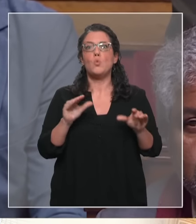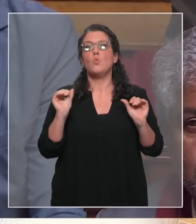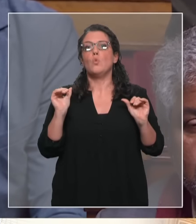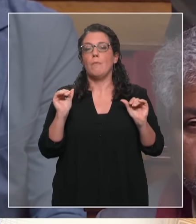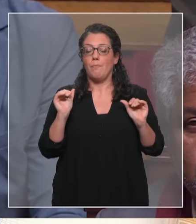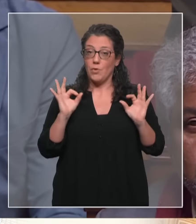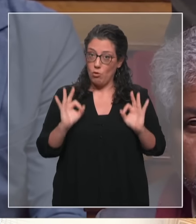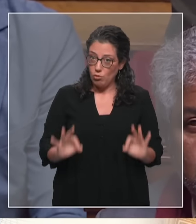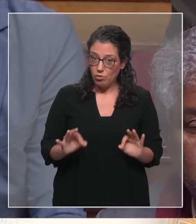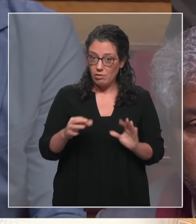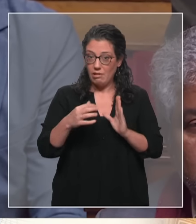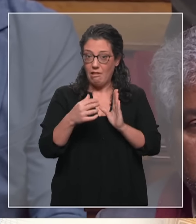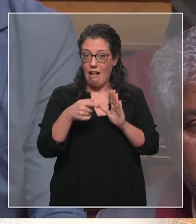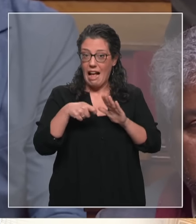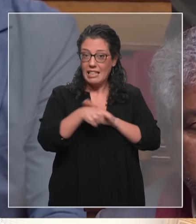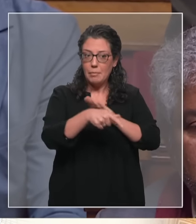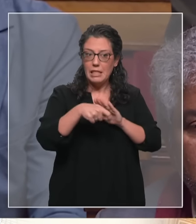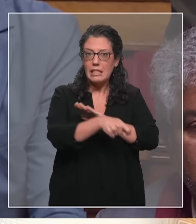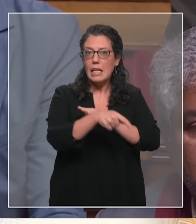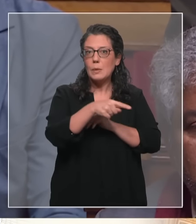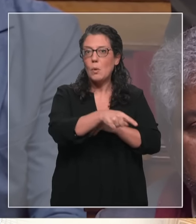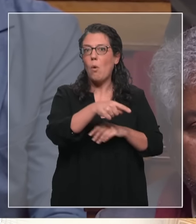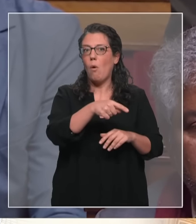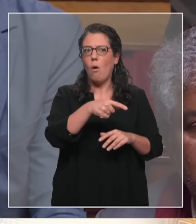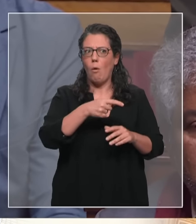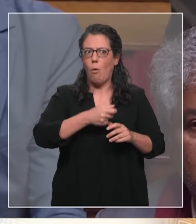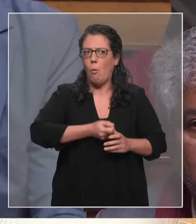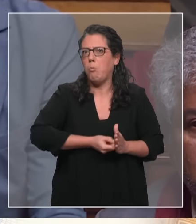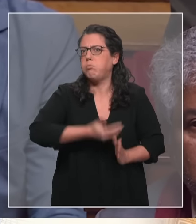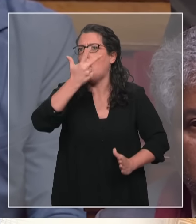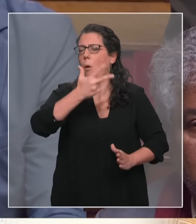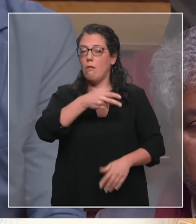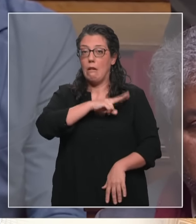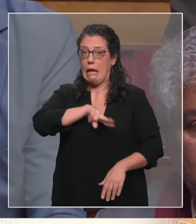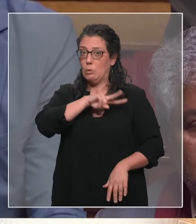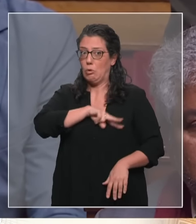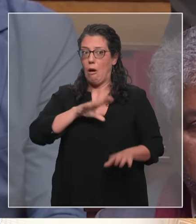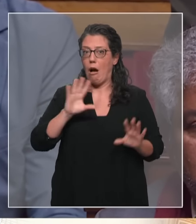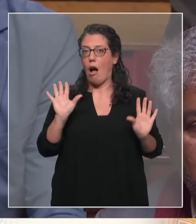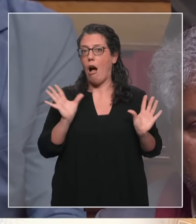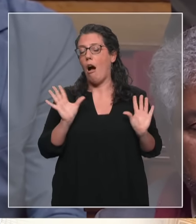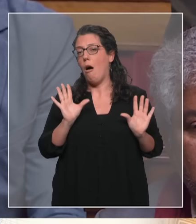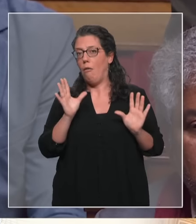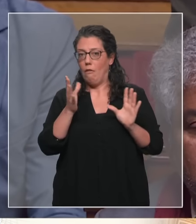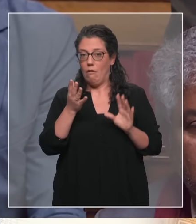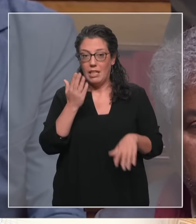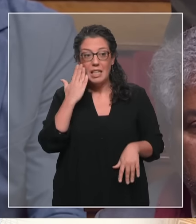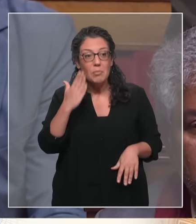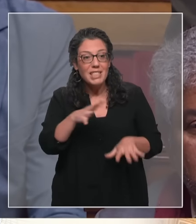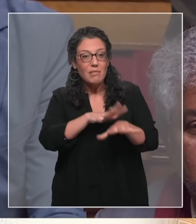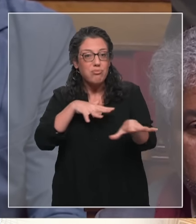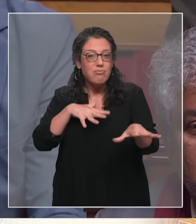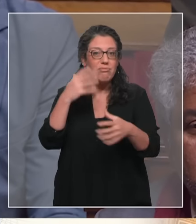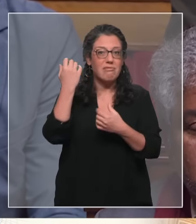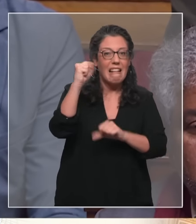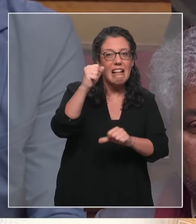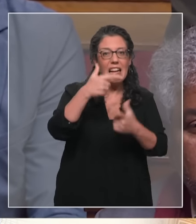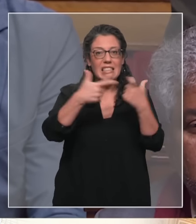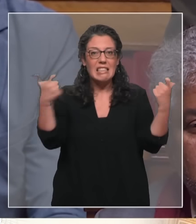des montants d'indemnisation jugés prohibitifs, ces derniers ont décidé d'exclure les dommages issus des émeutes et